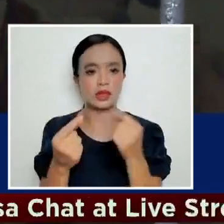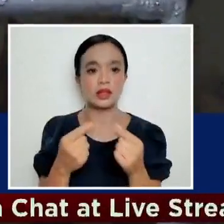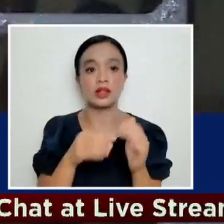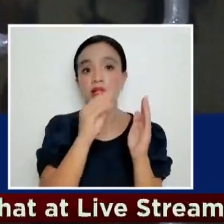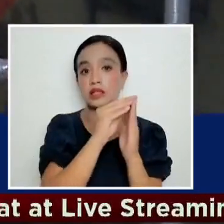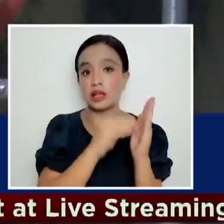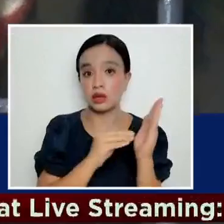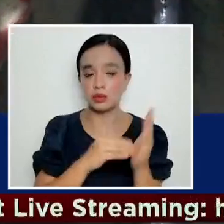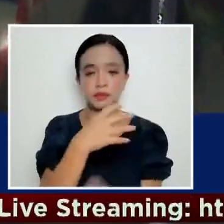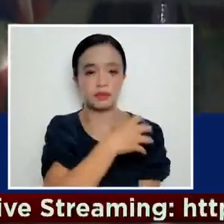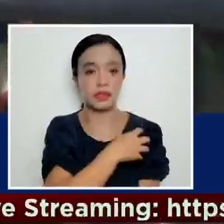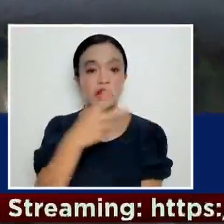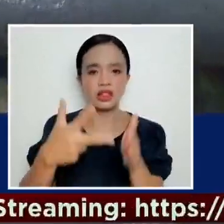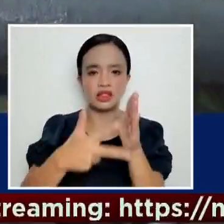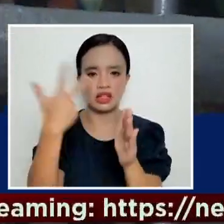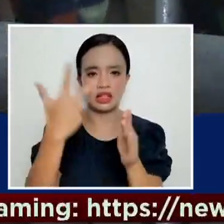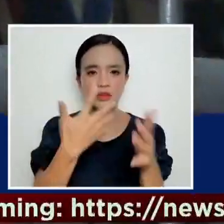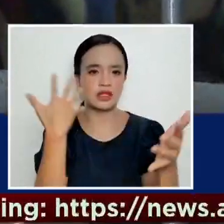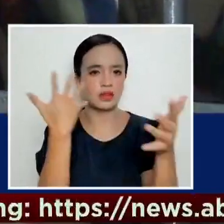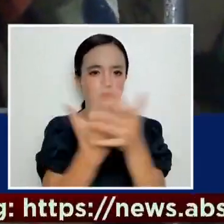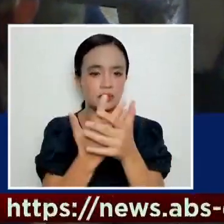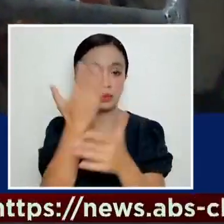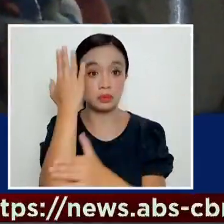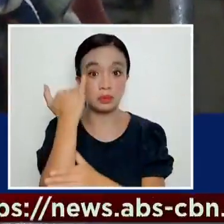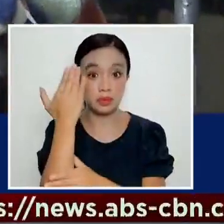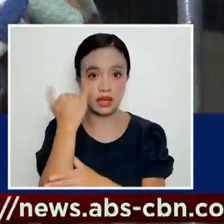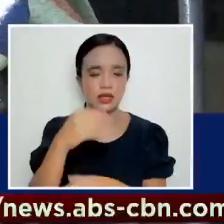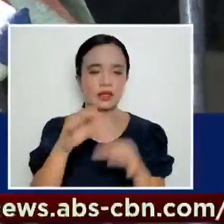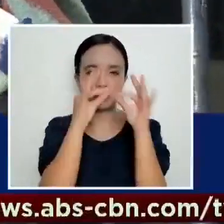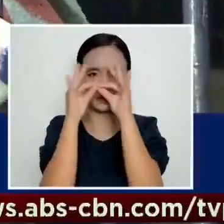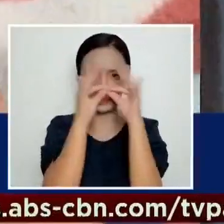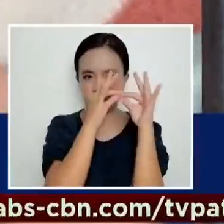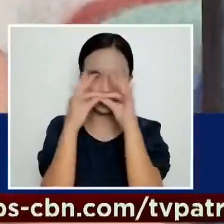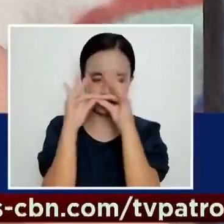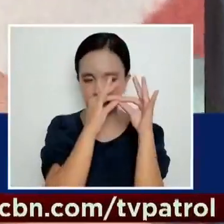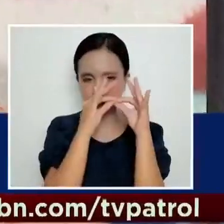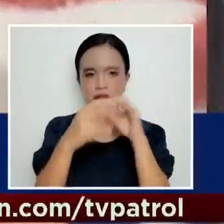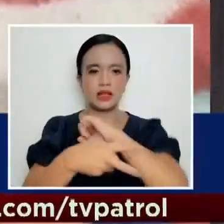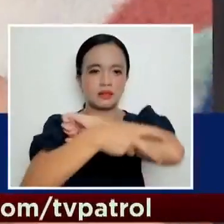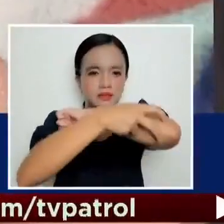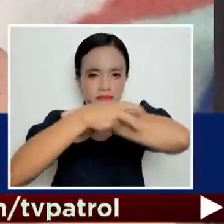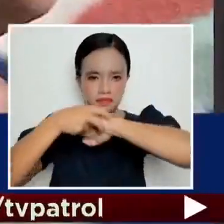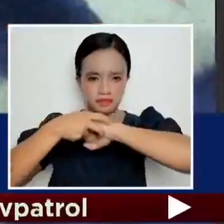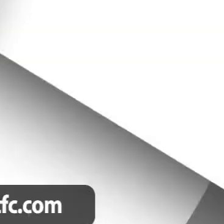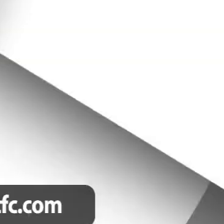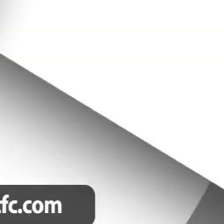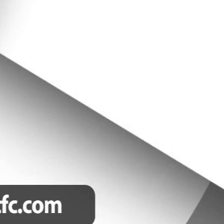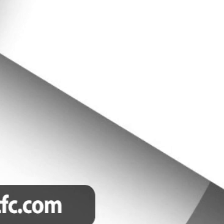pulisya, 3 beses siyang nakulong dahil naman sa droga at pagnanakaw.